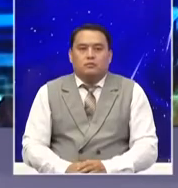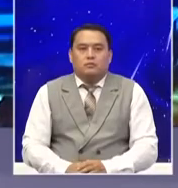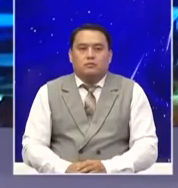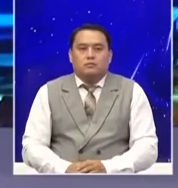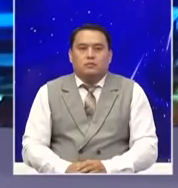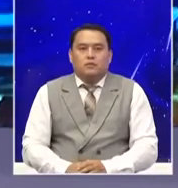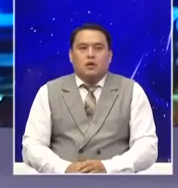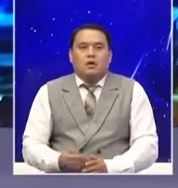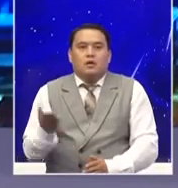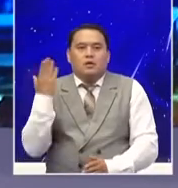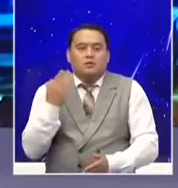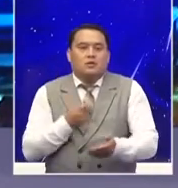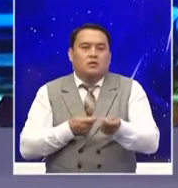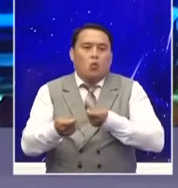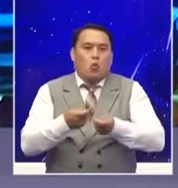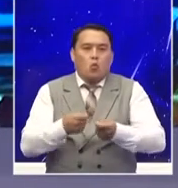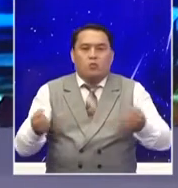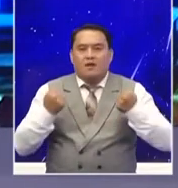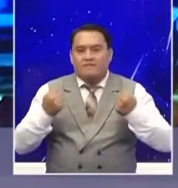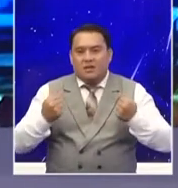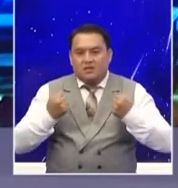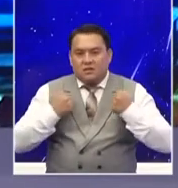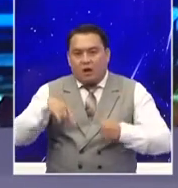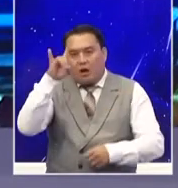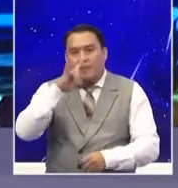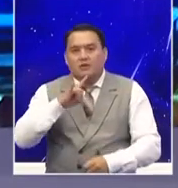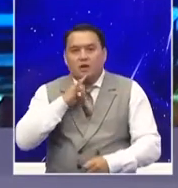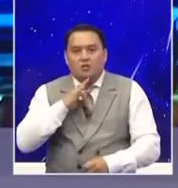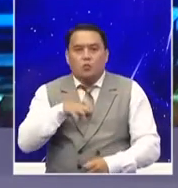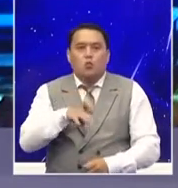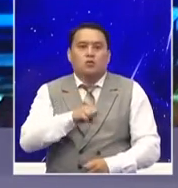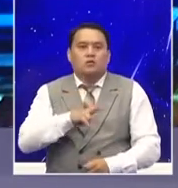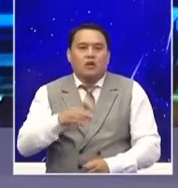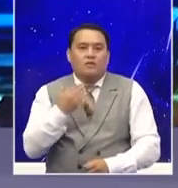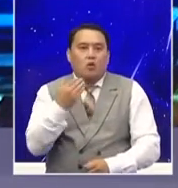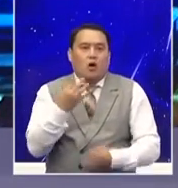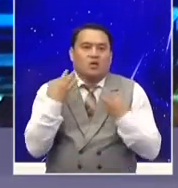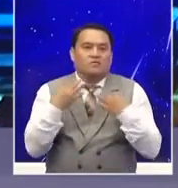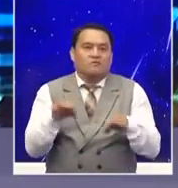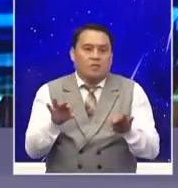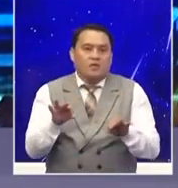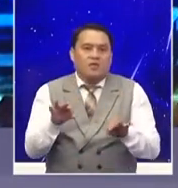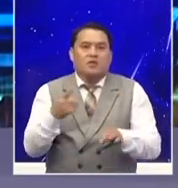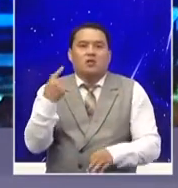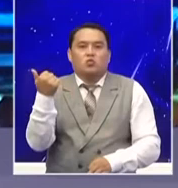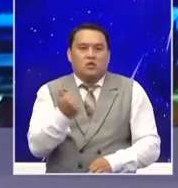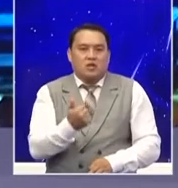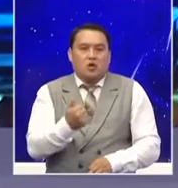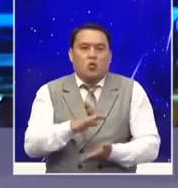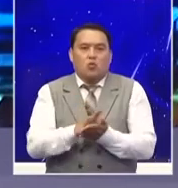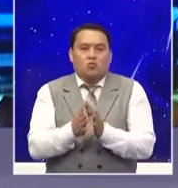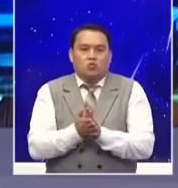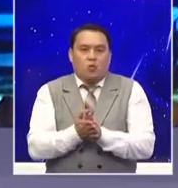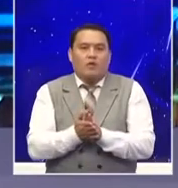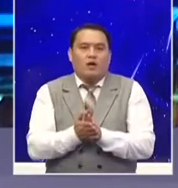стало известно, что экс-начальника управления спорта Западно-Казахстанской области Муслима Ундаганова, освобожденного неделю назад